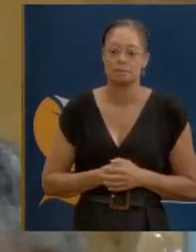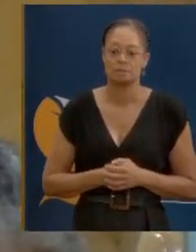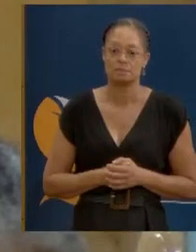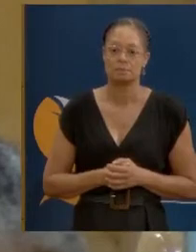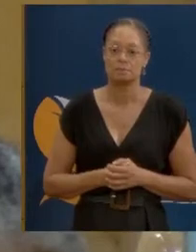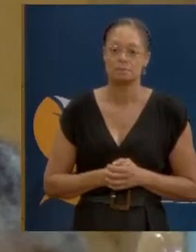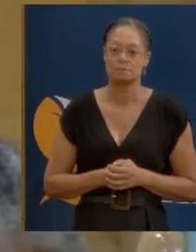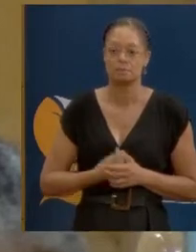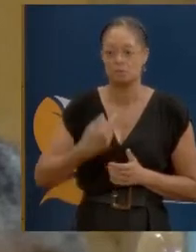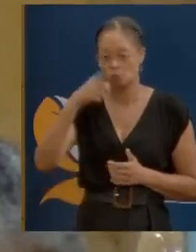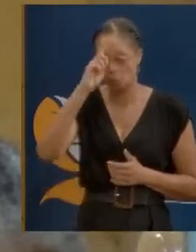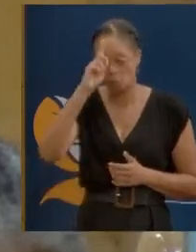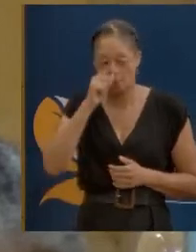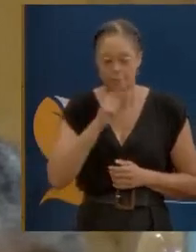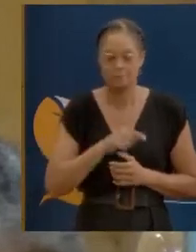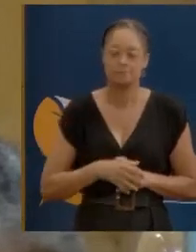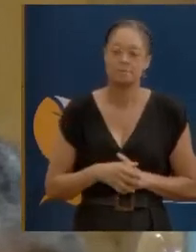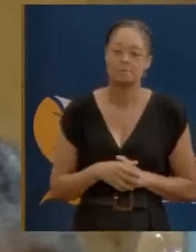parce